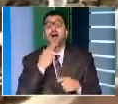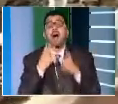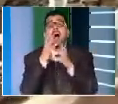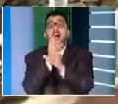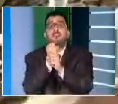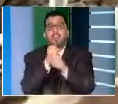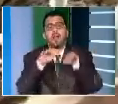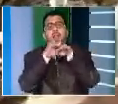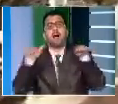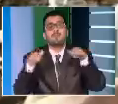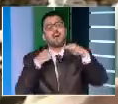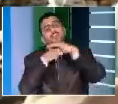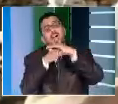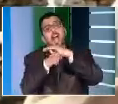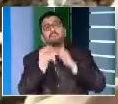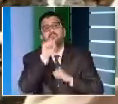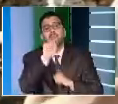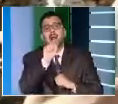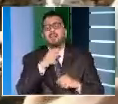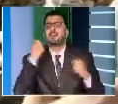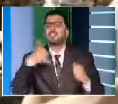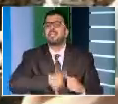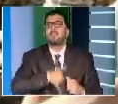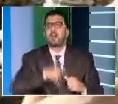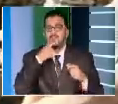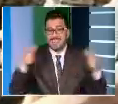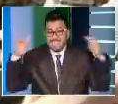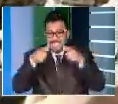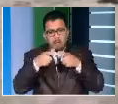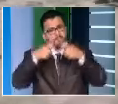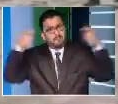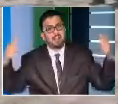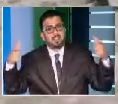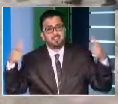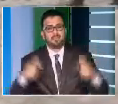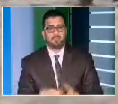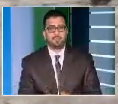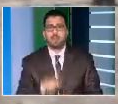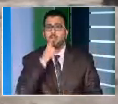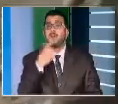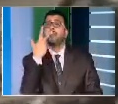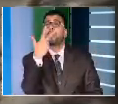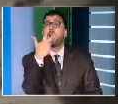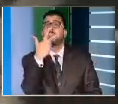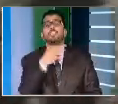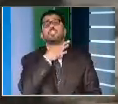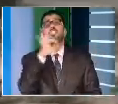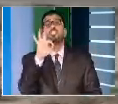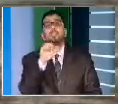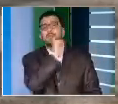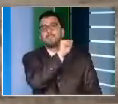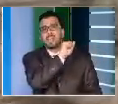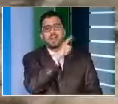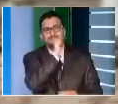الأمن داخل المحافظة، وكمان تدريب لفك الحصار والقتال في الجبهات. 3 جبهات جديدة فتحتها